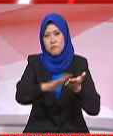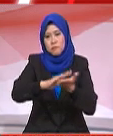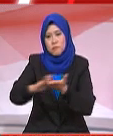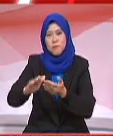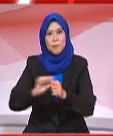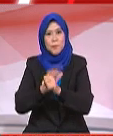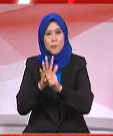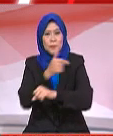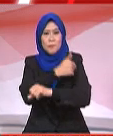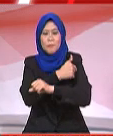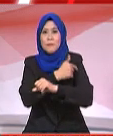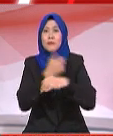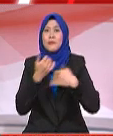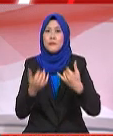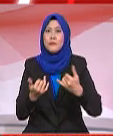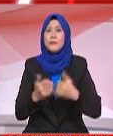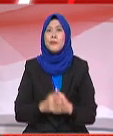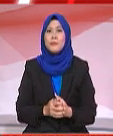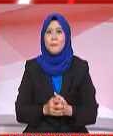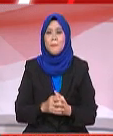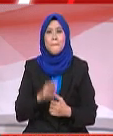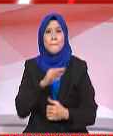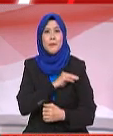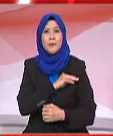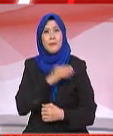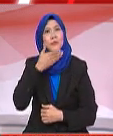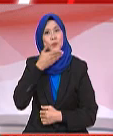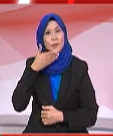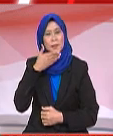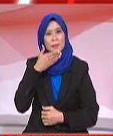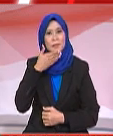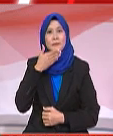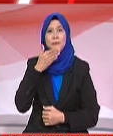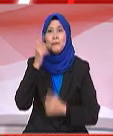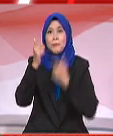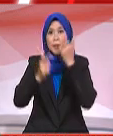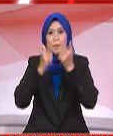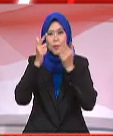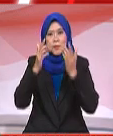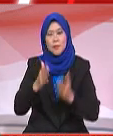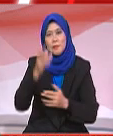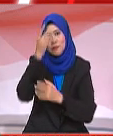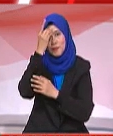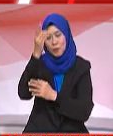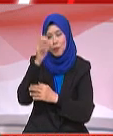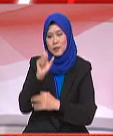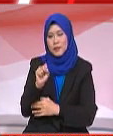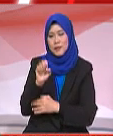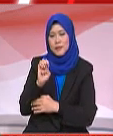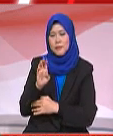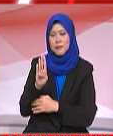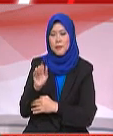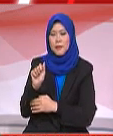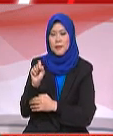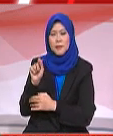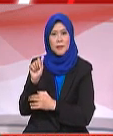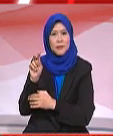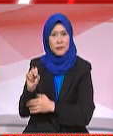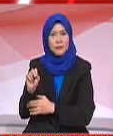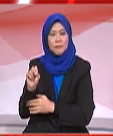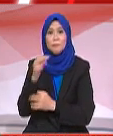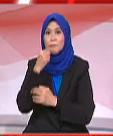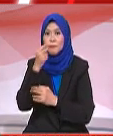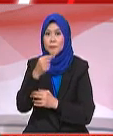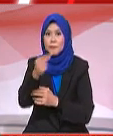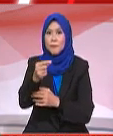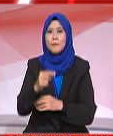yang dilaksanakan di negara ini. Menteri Muda Pelancongan, Kesenian dan Kebudayaan Dato' Sebastian Ting Chiu Yu berkata